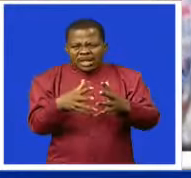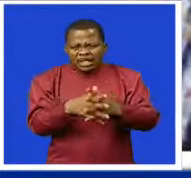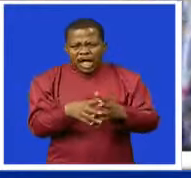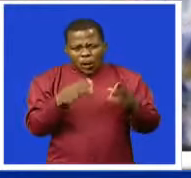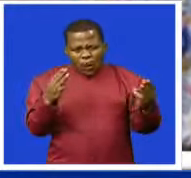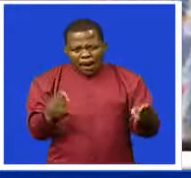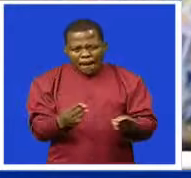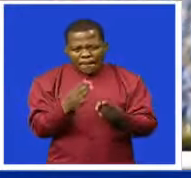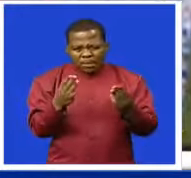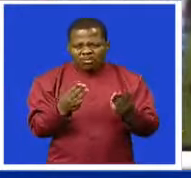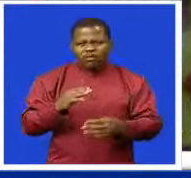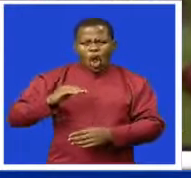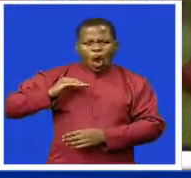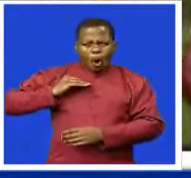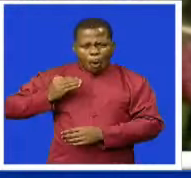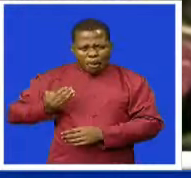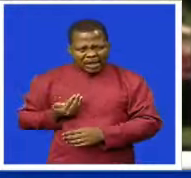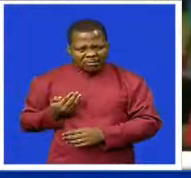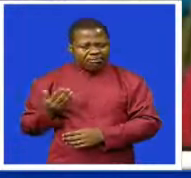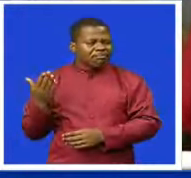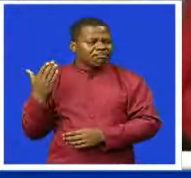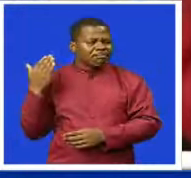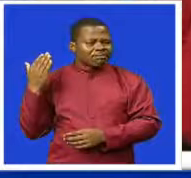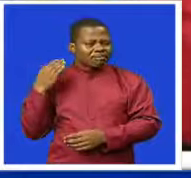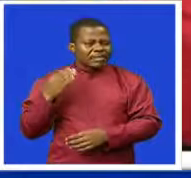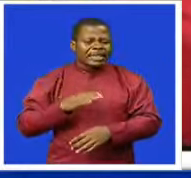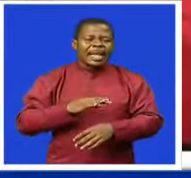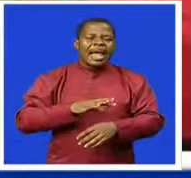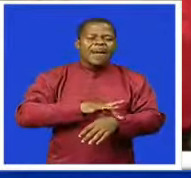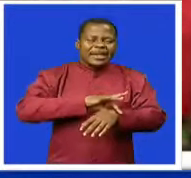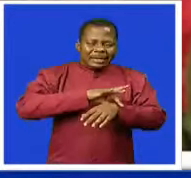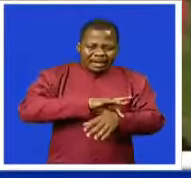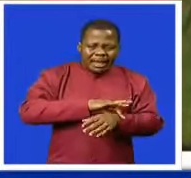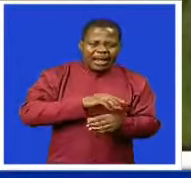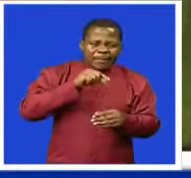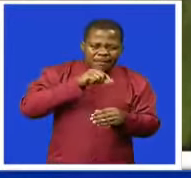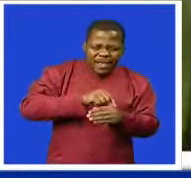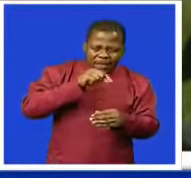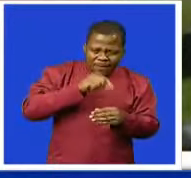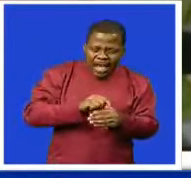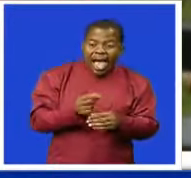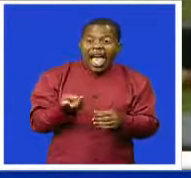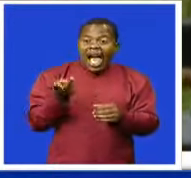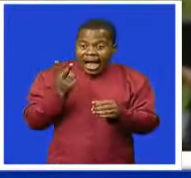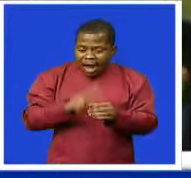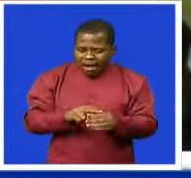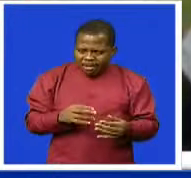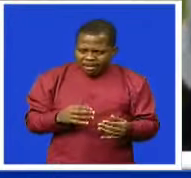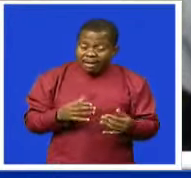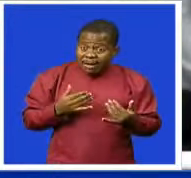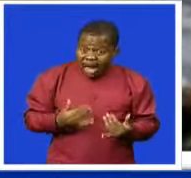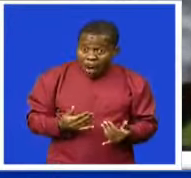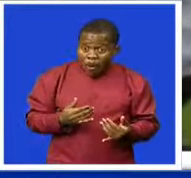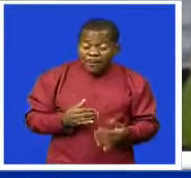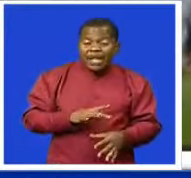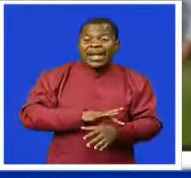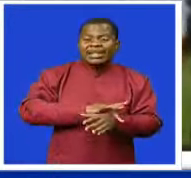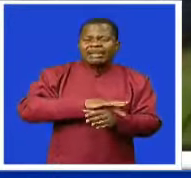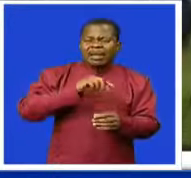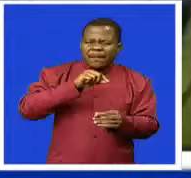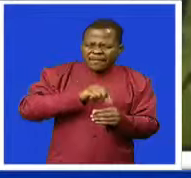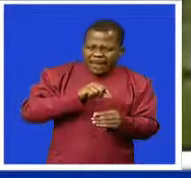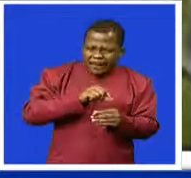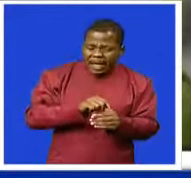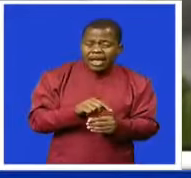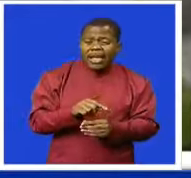kanye nalabo labasaphila nalesifo. Umphathi walenhlangano Tengetile Kubeka uthi kumgcoka ukuthi bamfulisa